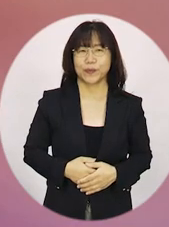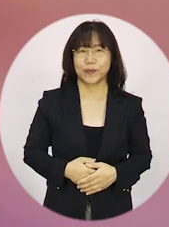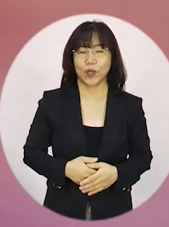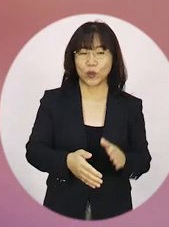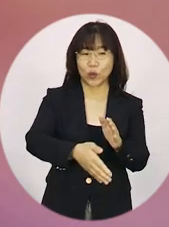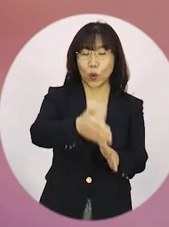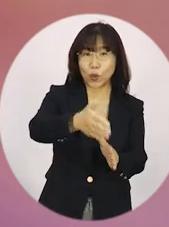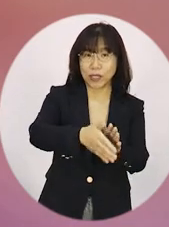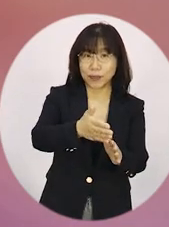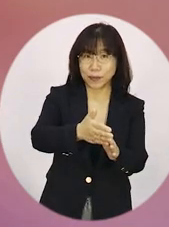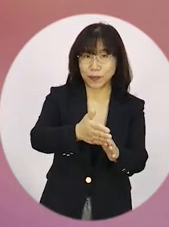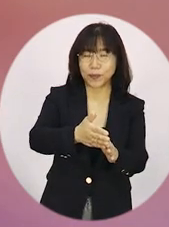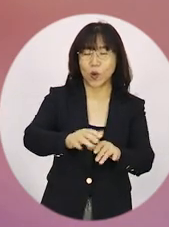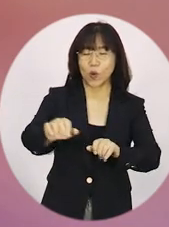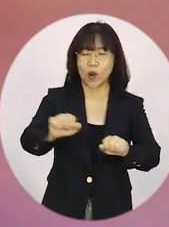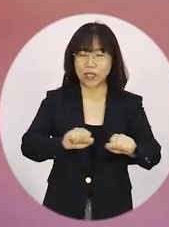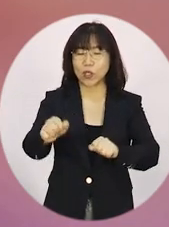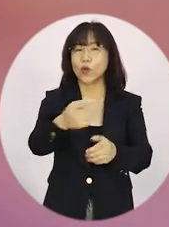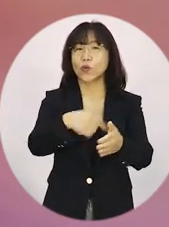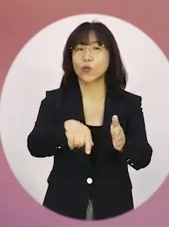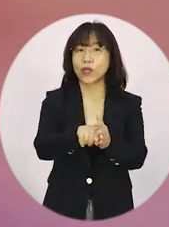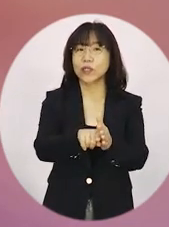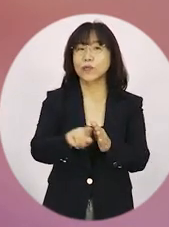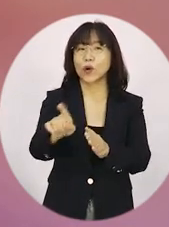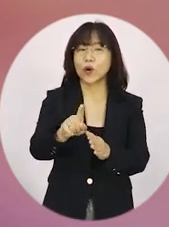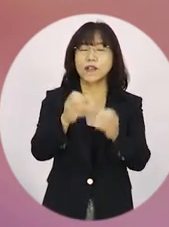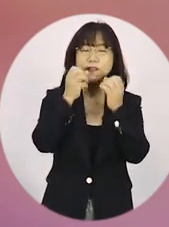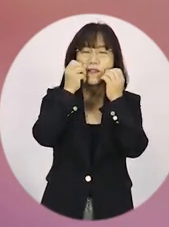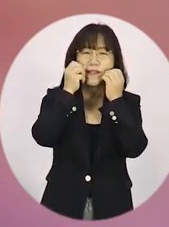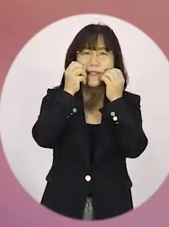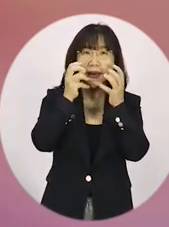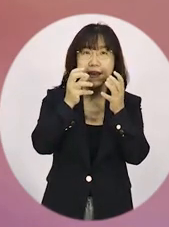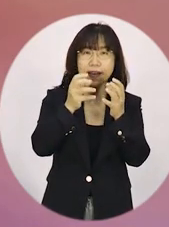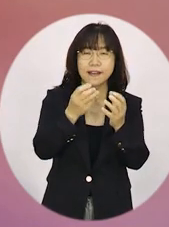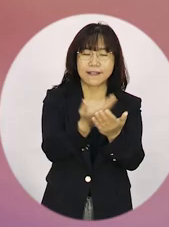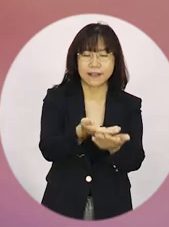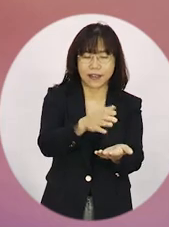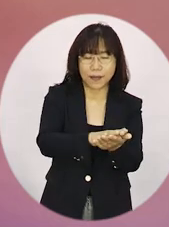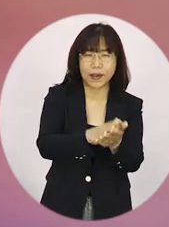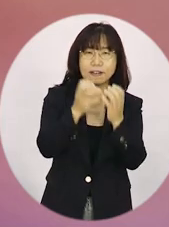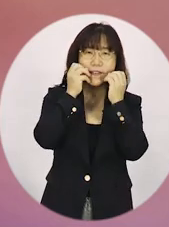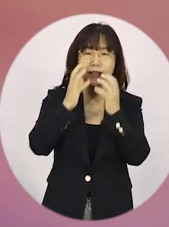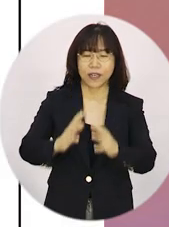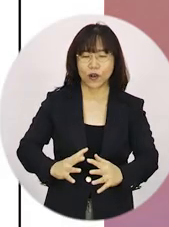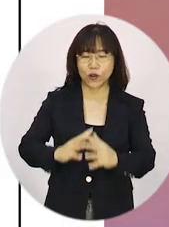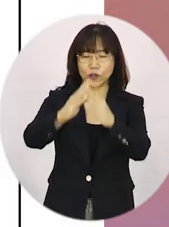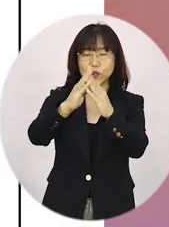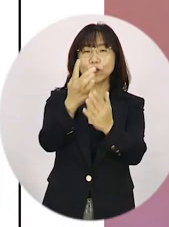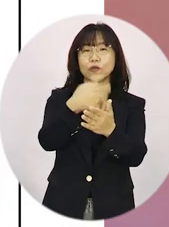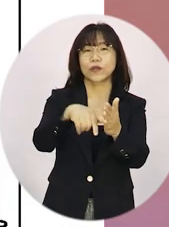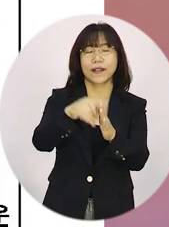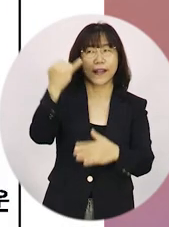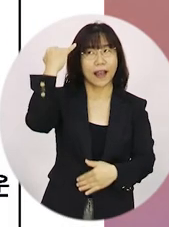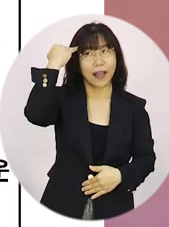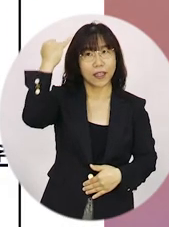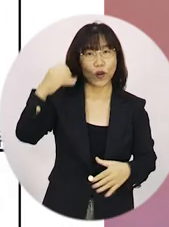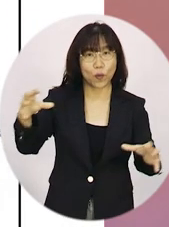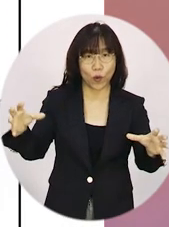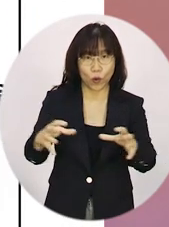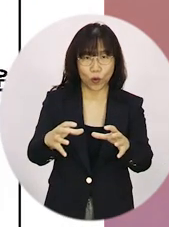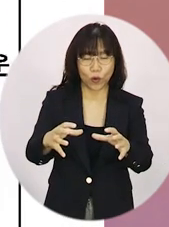원도심 활성화 구민소통서포터즈는 재개발 재건축에 도움이 될 아이디어를 모으고 구에서 추진하는